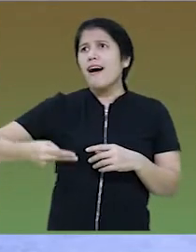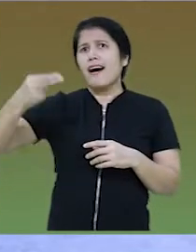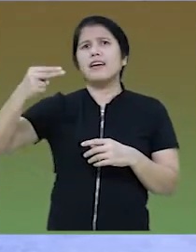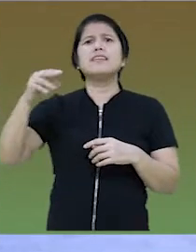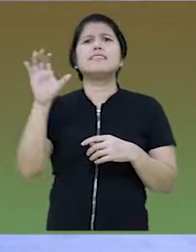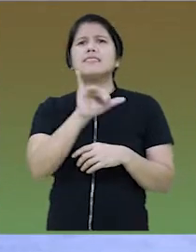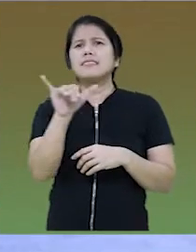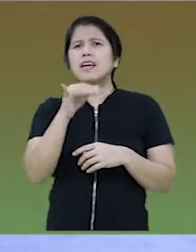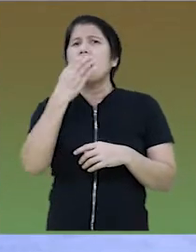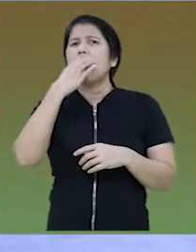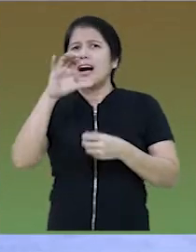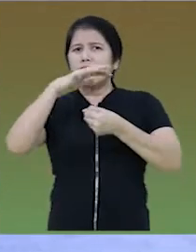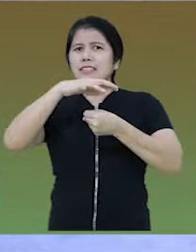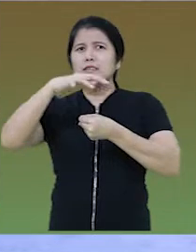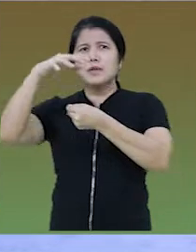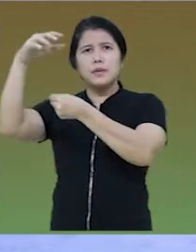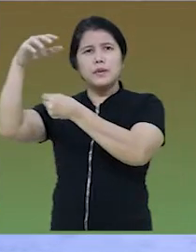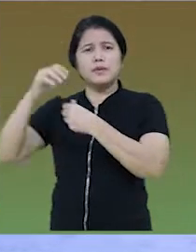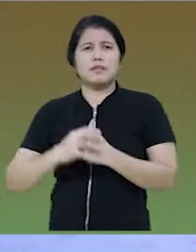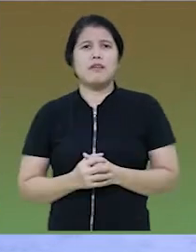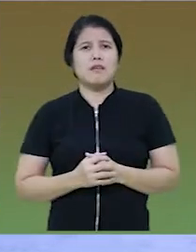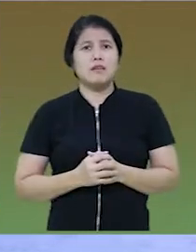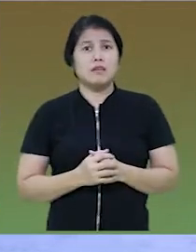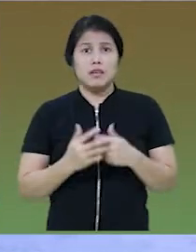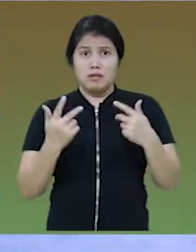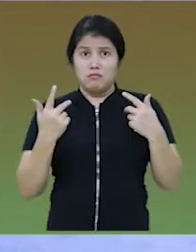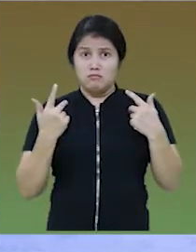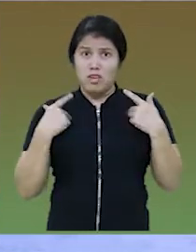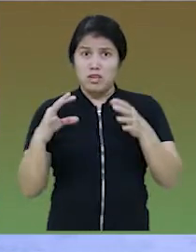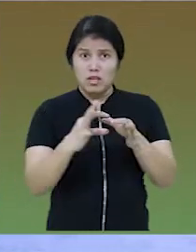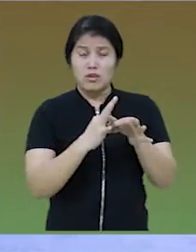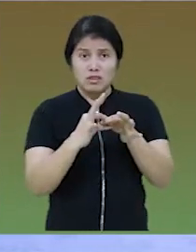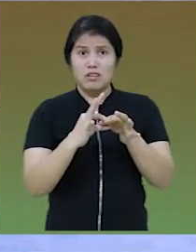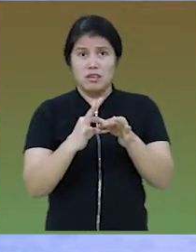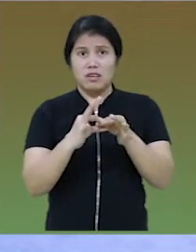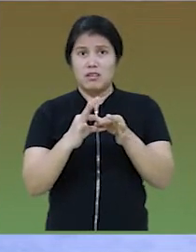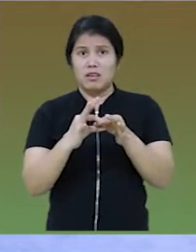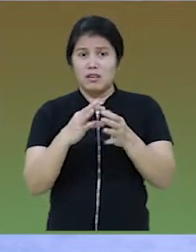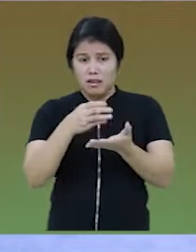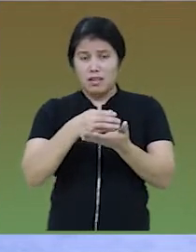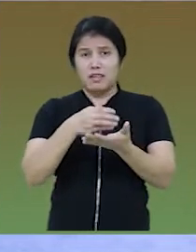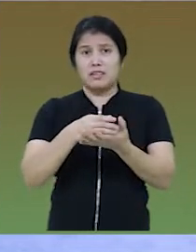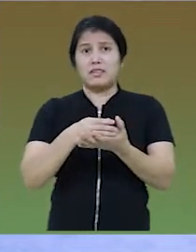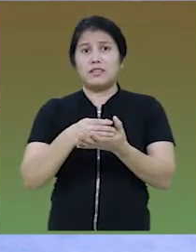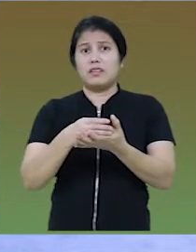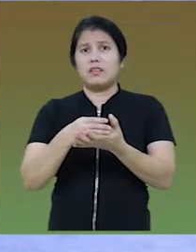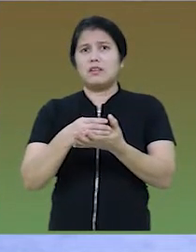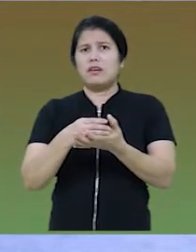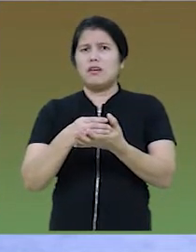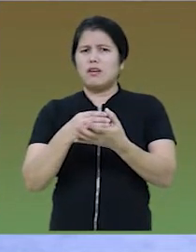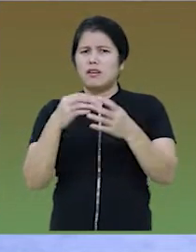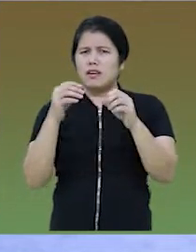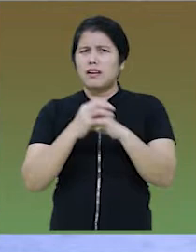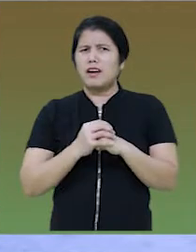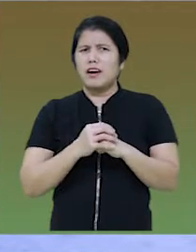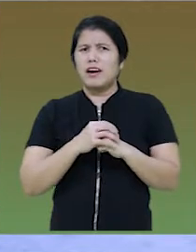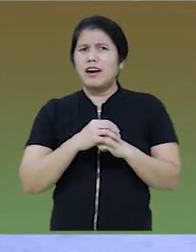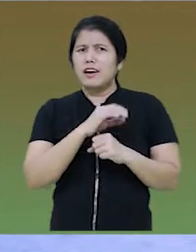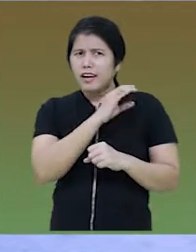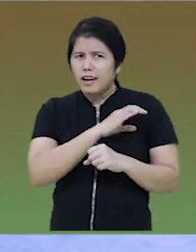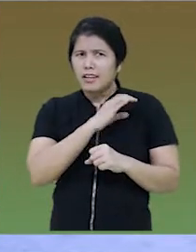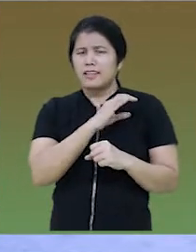ng mataas katulad ng hot air balloon? May kaugnayan kaya ang lalagyan o nasa katangian ng hangin